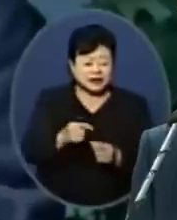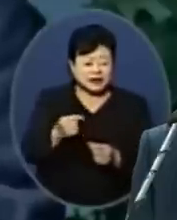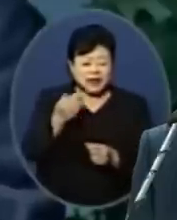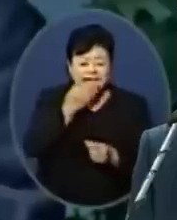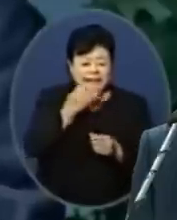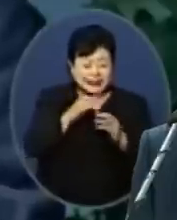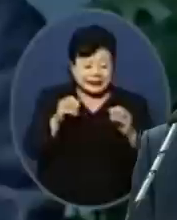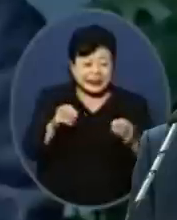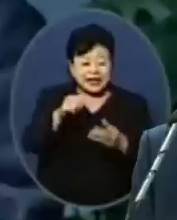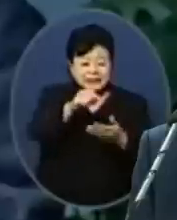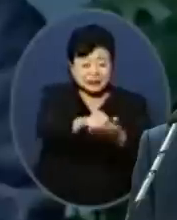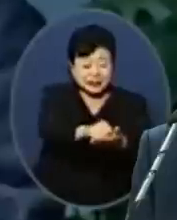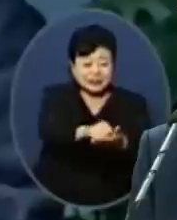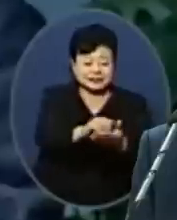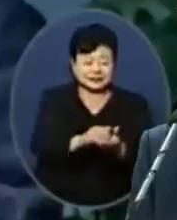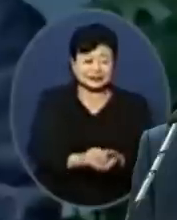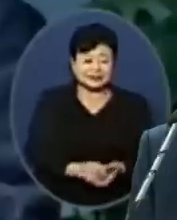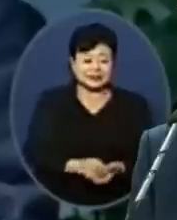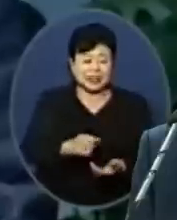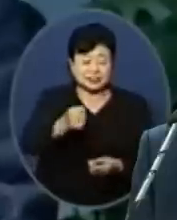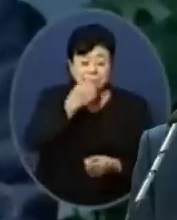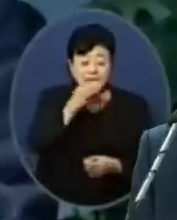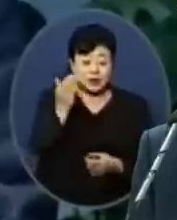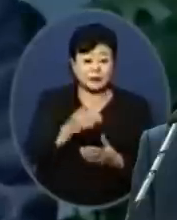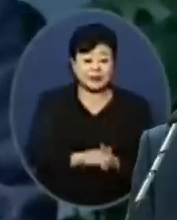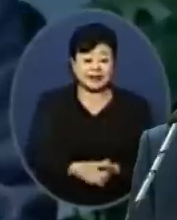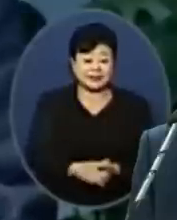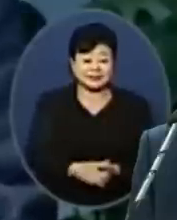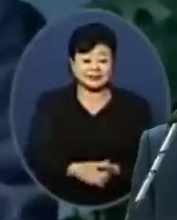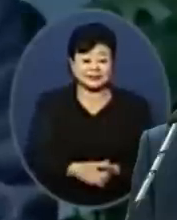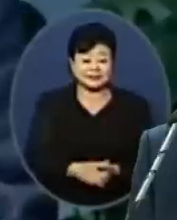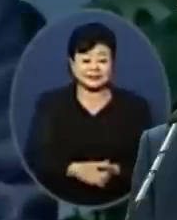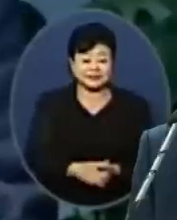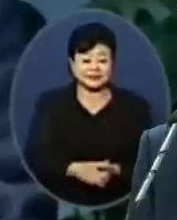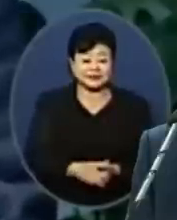땅을 쳐들어가서 소유할 수가 있게 되는 것입니다.